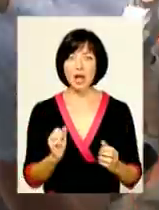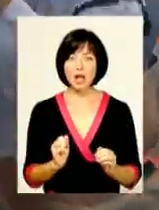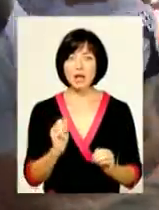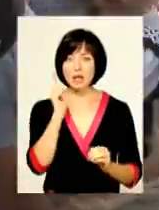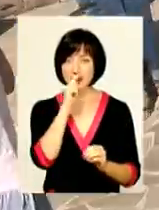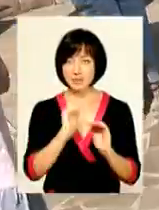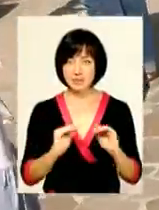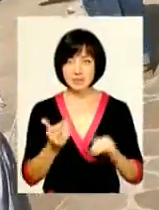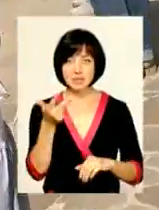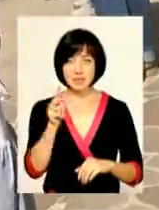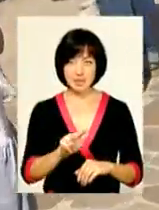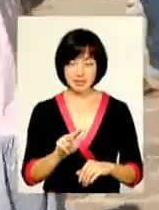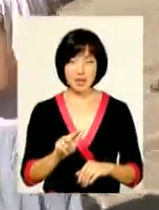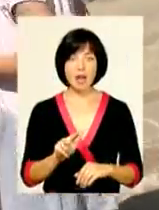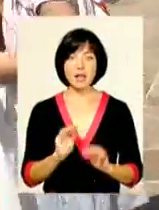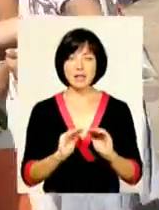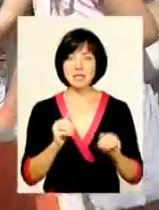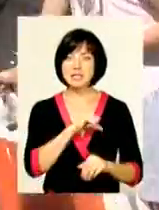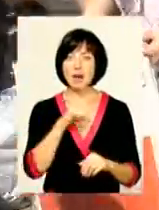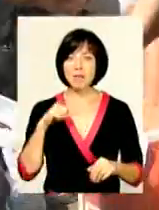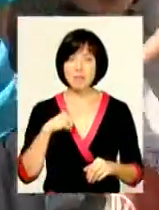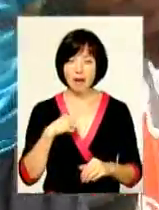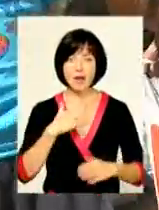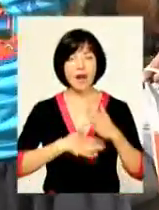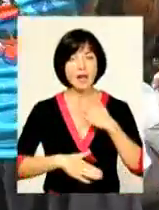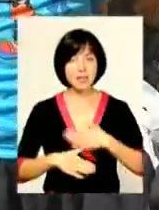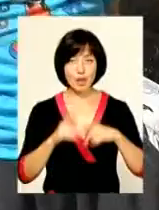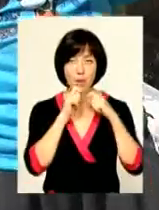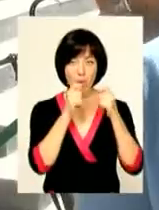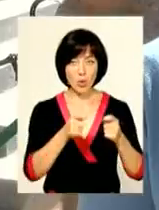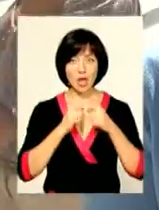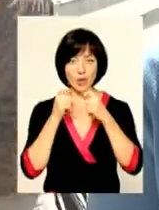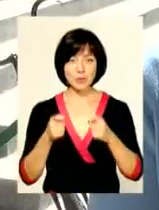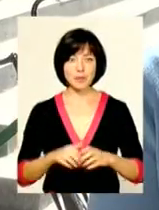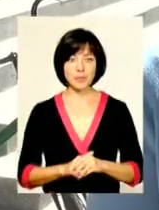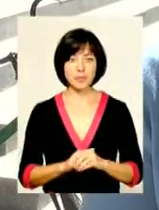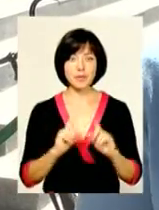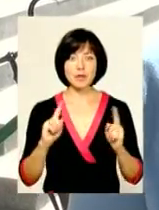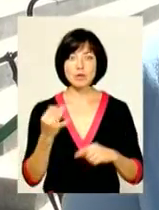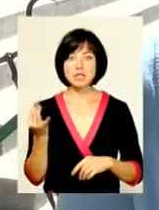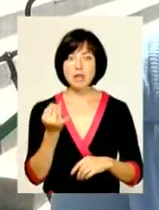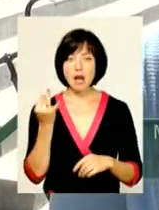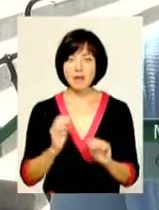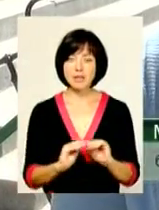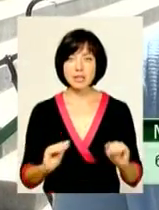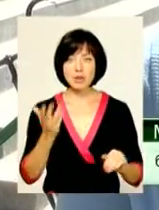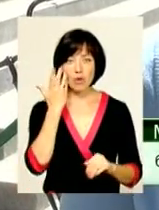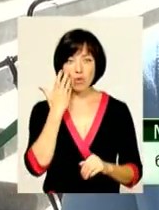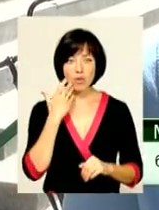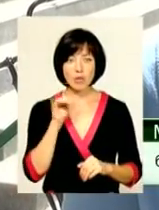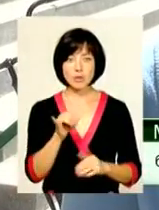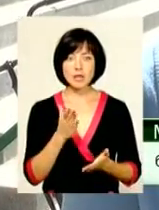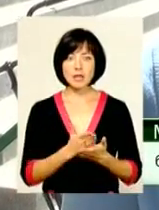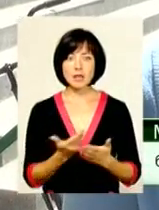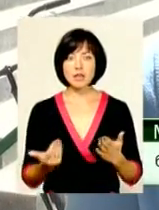дошкільнято з сім'ї ще троє. Тому й сама по-дитячому щиро радіє подарункам. Дуже цікаво діткам, коли ото в них є